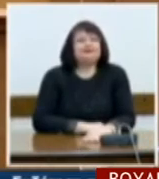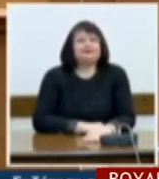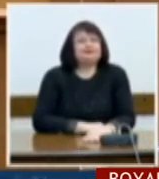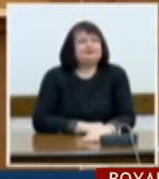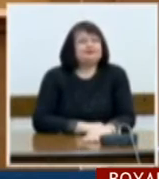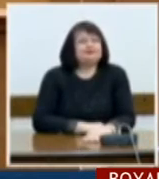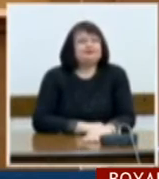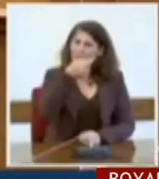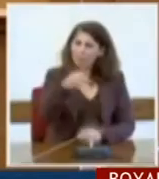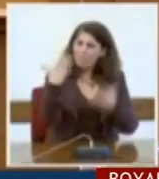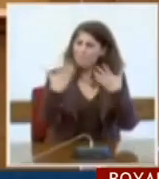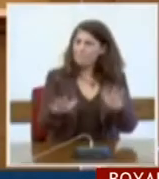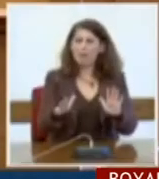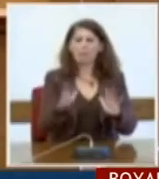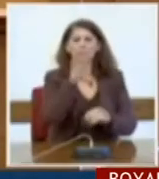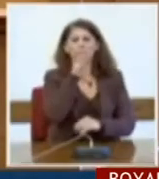Μίλησα λοιπόν για προχειρότητα.